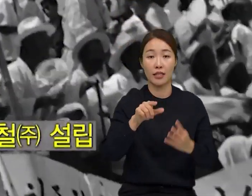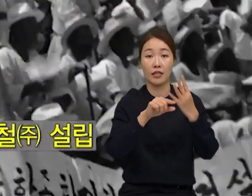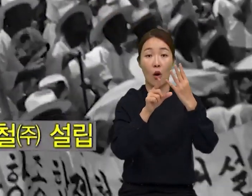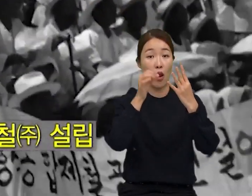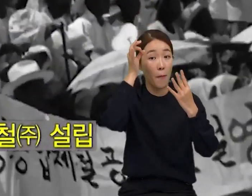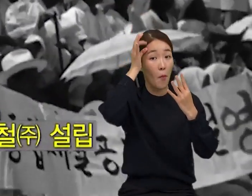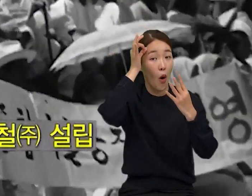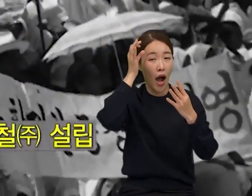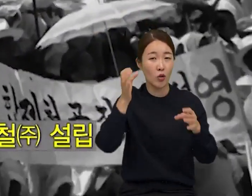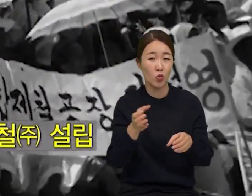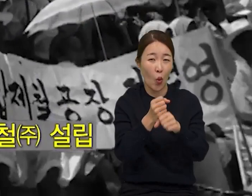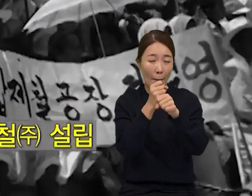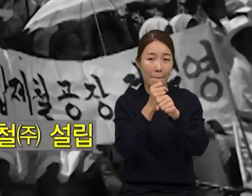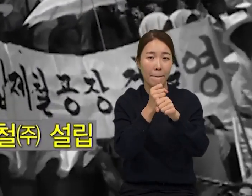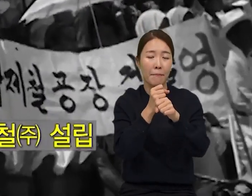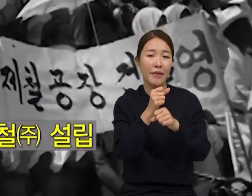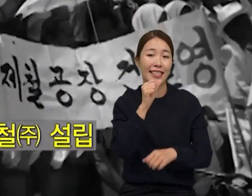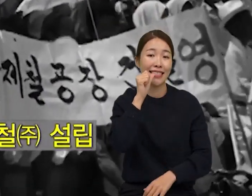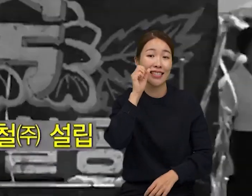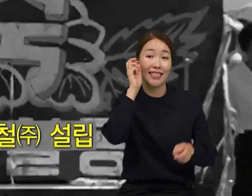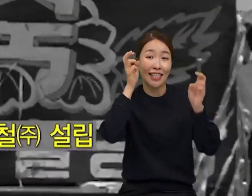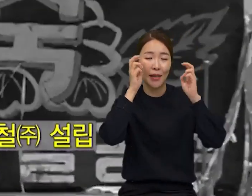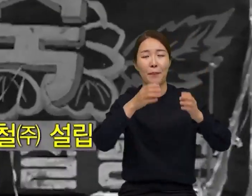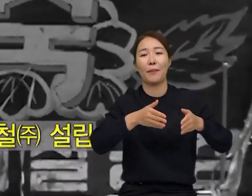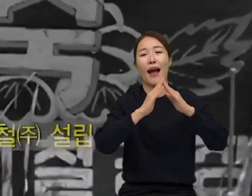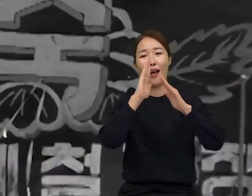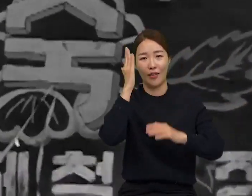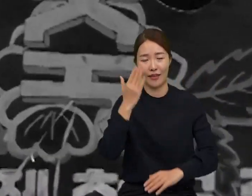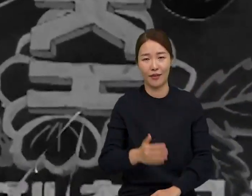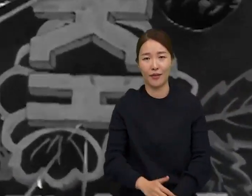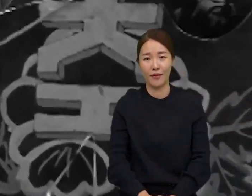1968년 4월 포항종합제철이 설립됐다.